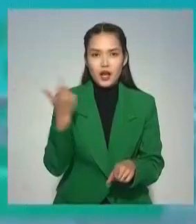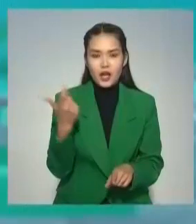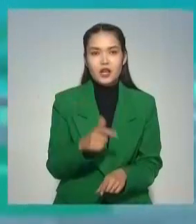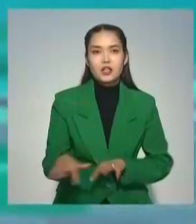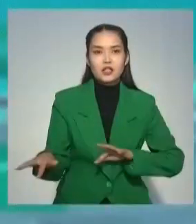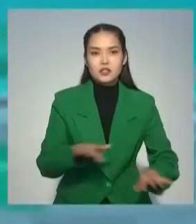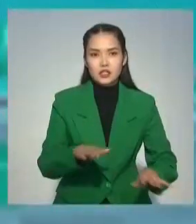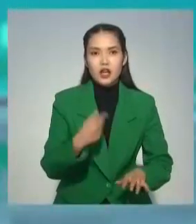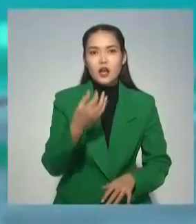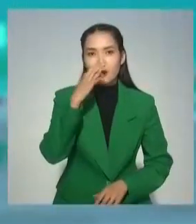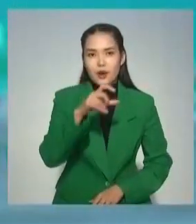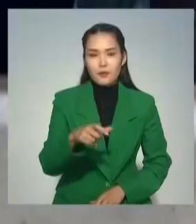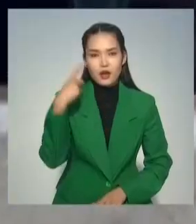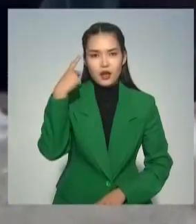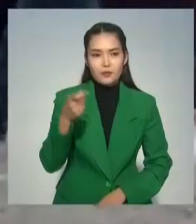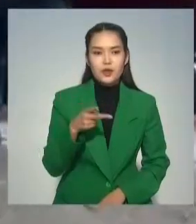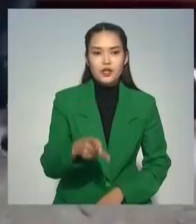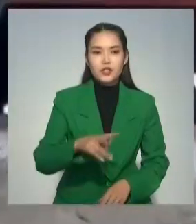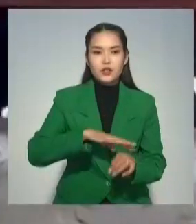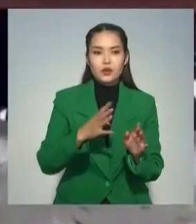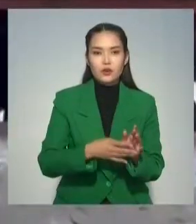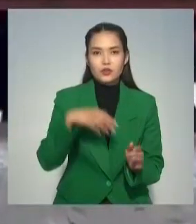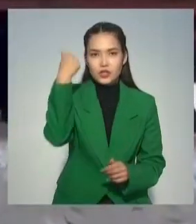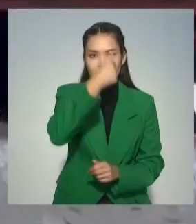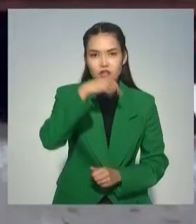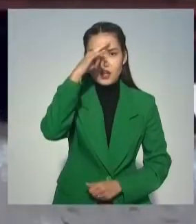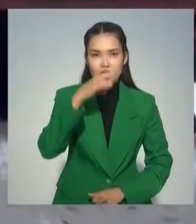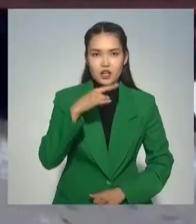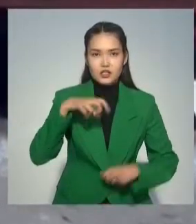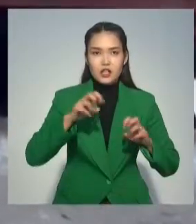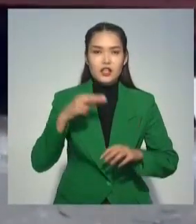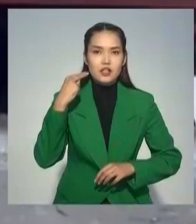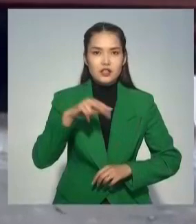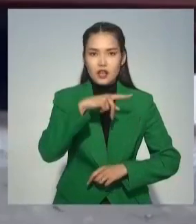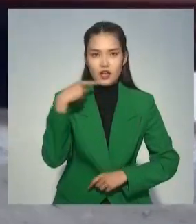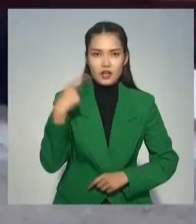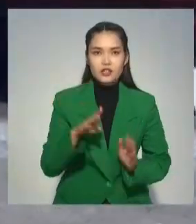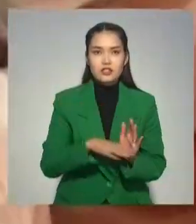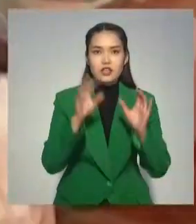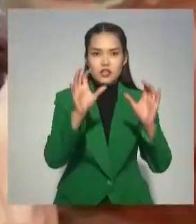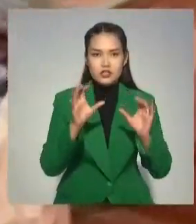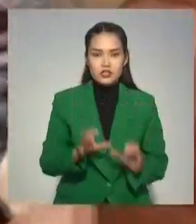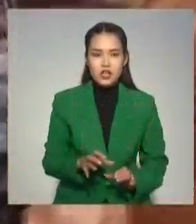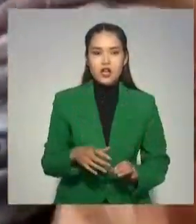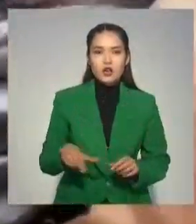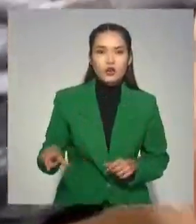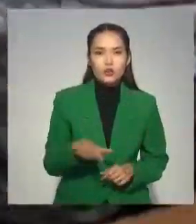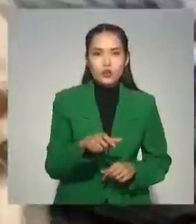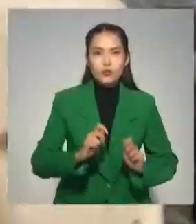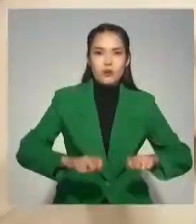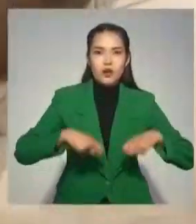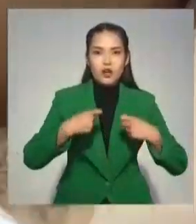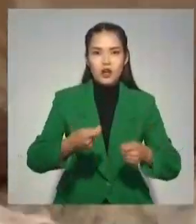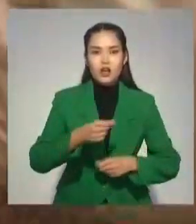тергеу департаментінің мамандары хабарлады. 2014 жылы Қазақстан арқылы Қытайдан Ресейге заңсыз жолмен тасымалданған ірі партияның